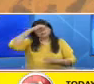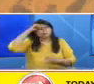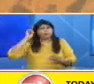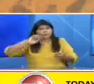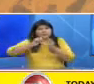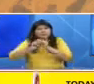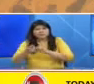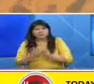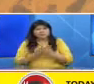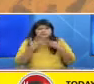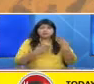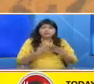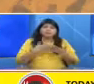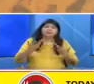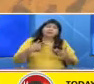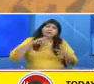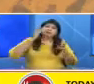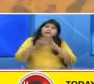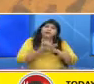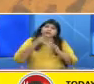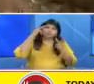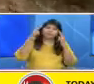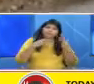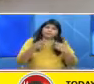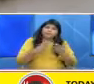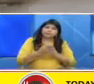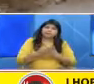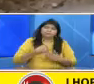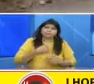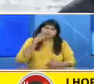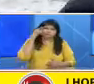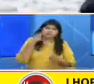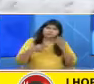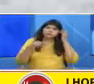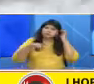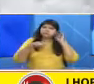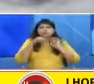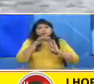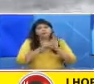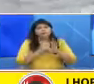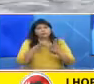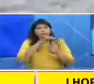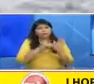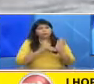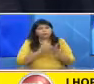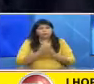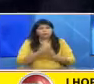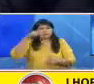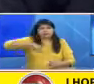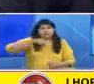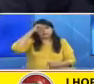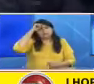क्लाइमेट चेंज एक वैश्विक मंथन का दौर चल रहा है, मुझे आशा है कि ऐसे में यह कार्यक्रम भारत